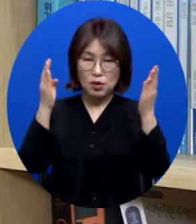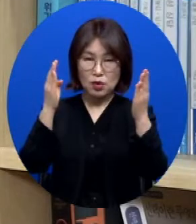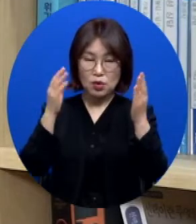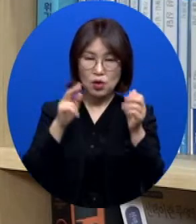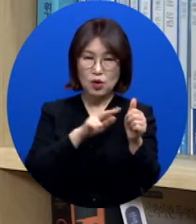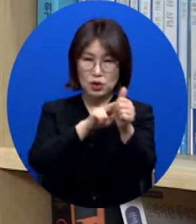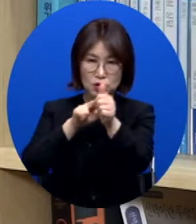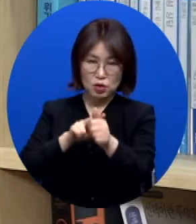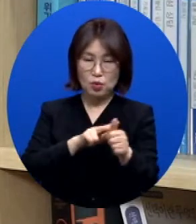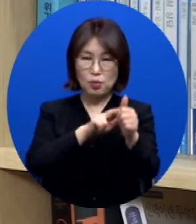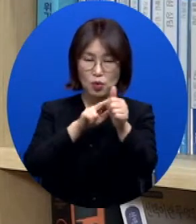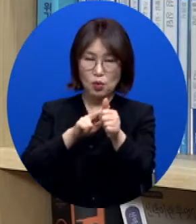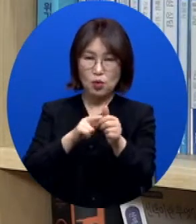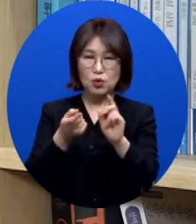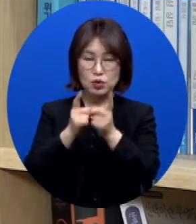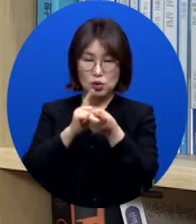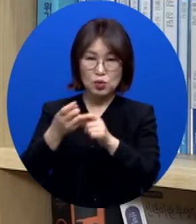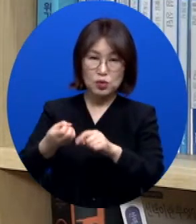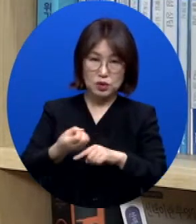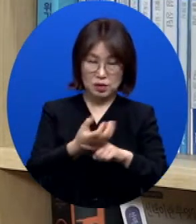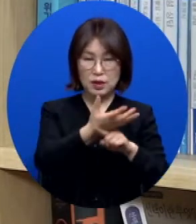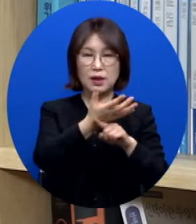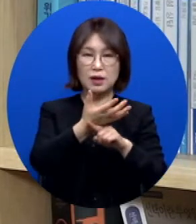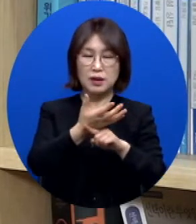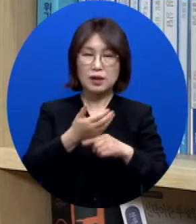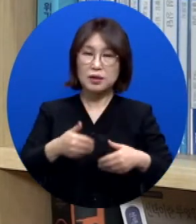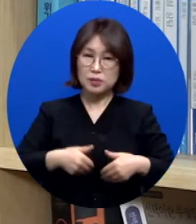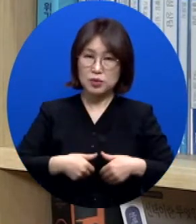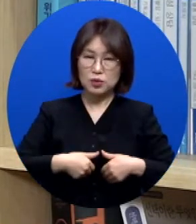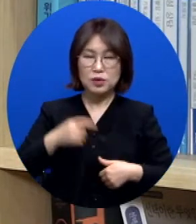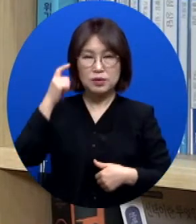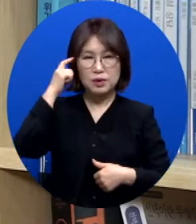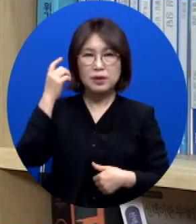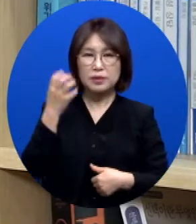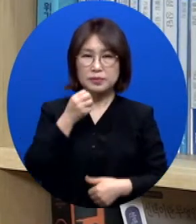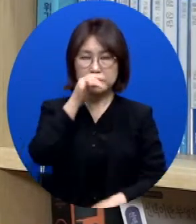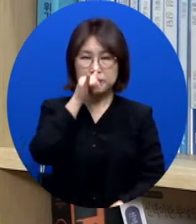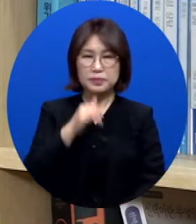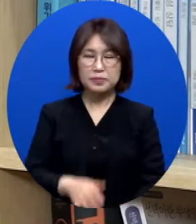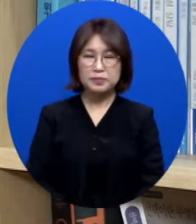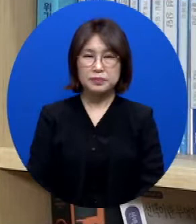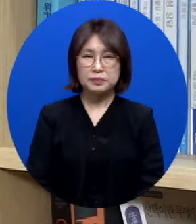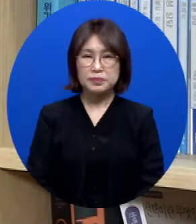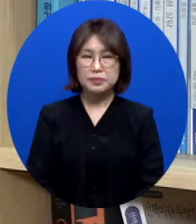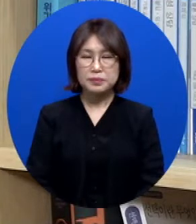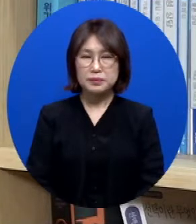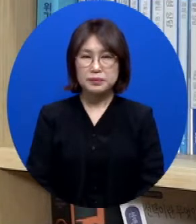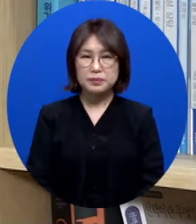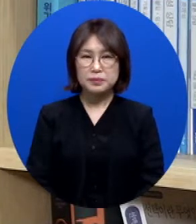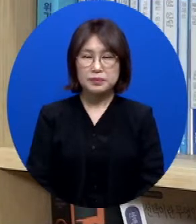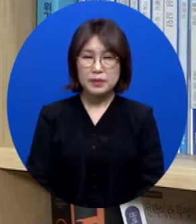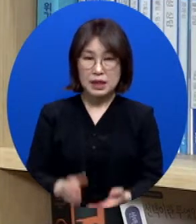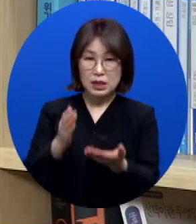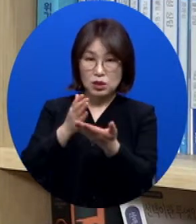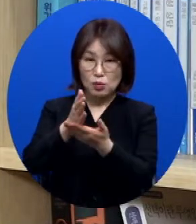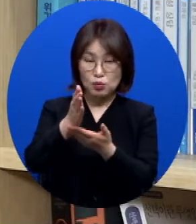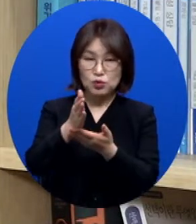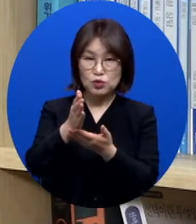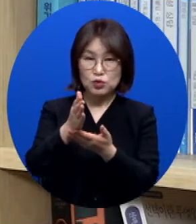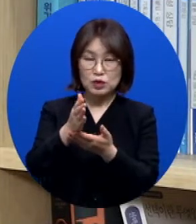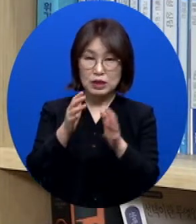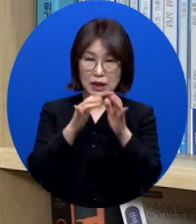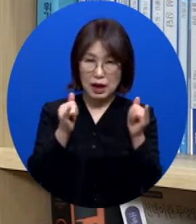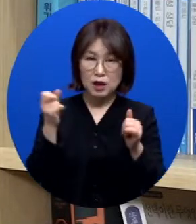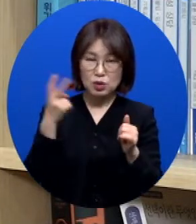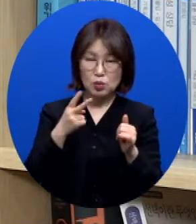정보를 공유하는 것이 우선적으로 필요하다 이렇게 생각을 하고요. 더 나아가서 전문가들이나